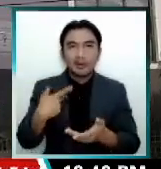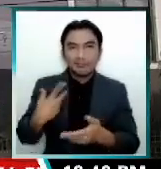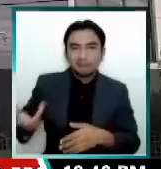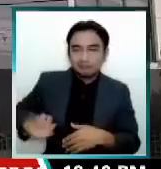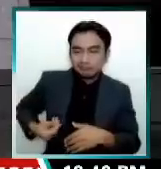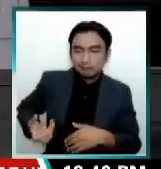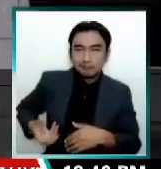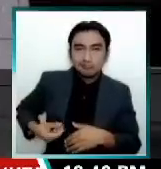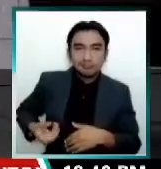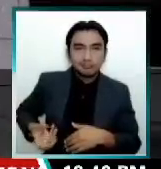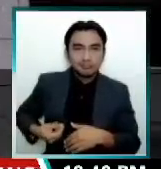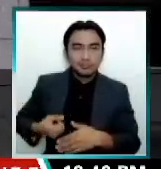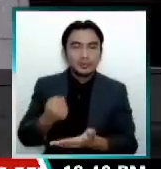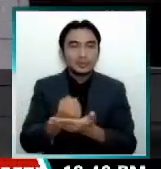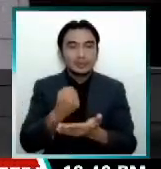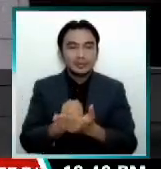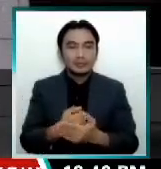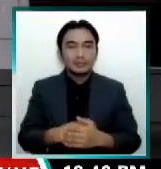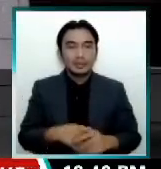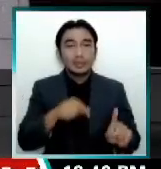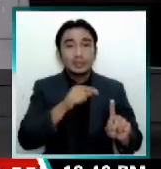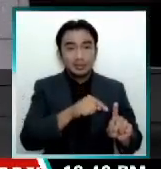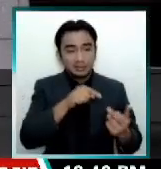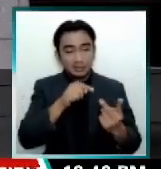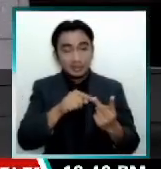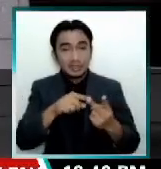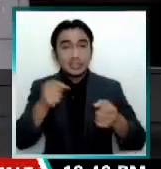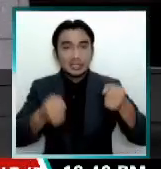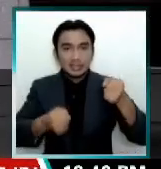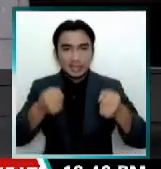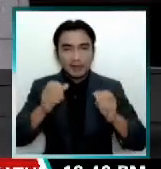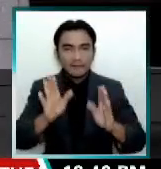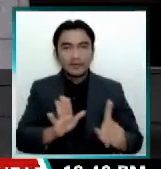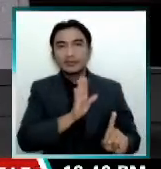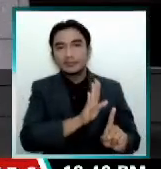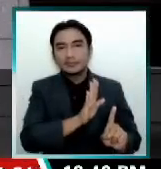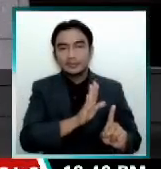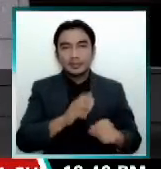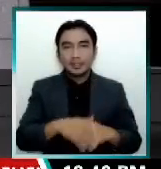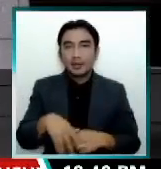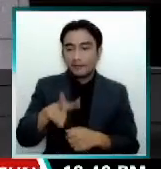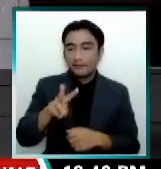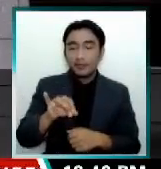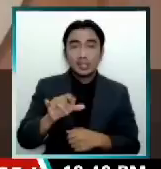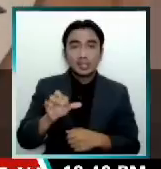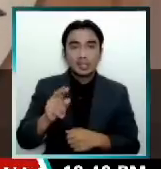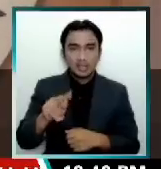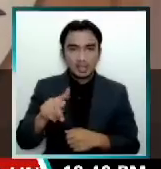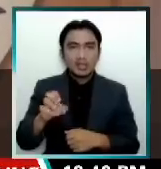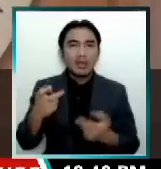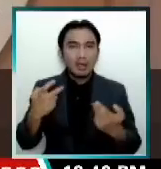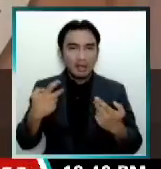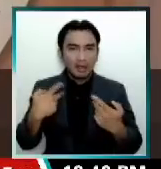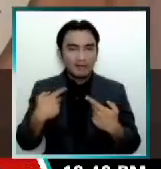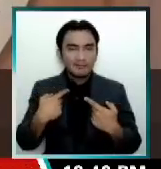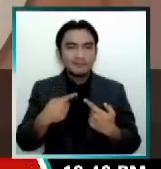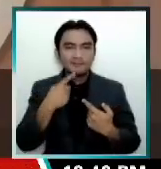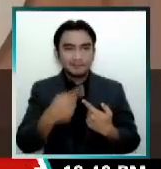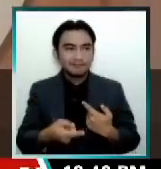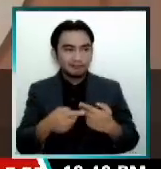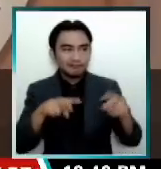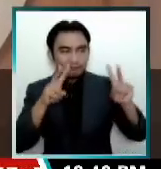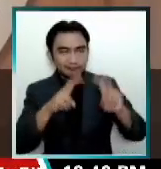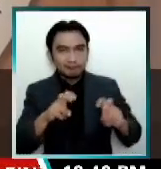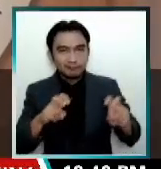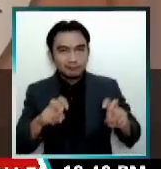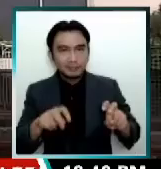ding guilty ang dating driver at liaison officer ni Paulate na si Vicente Bahamunde na ayon sa prosekusyon ang siyang